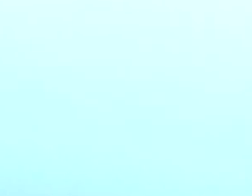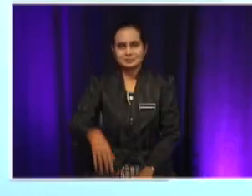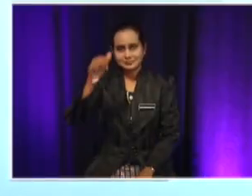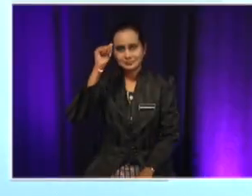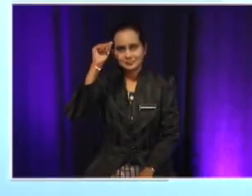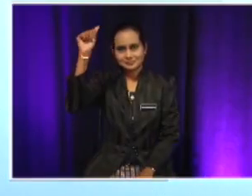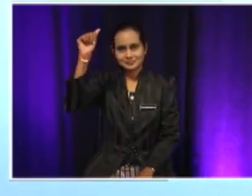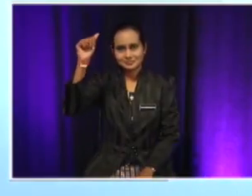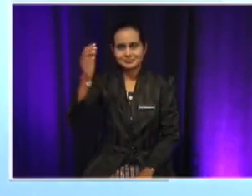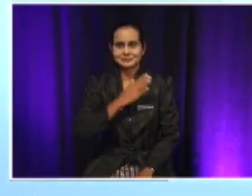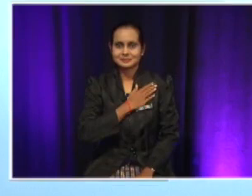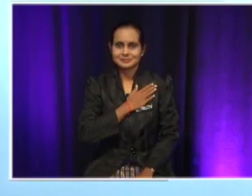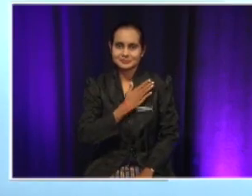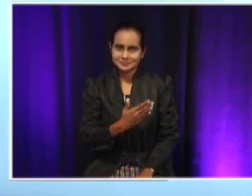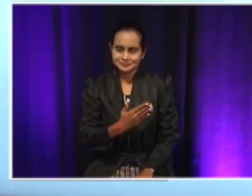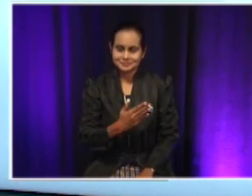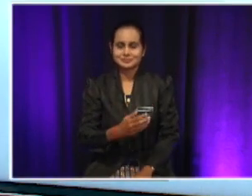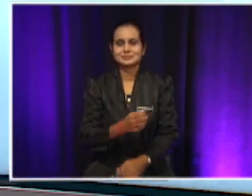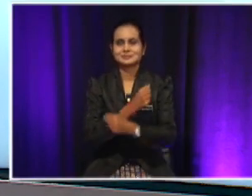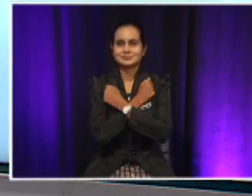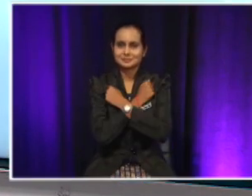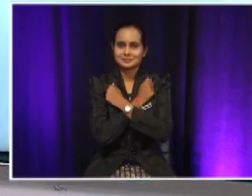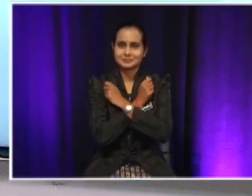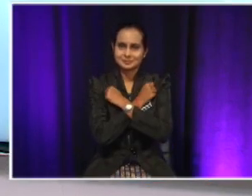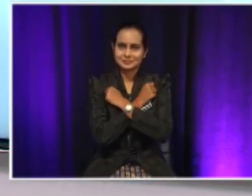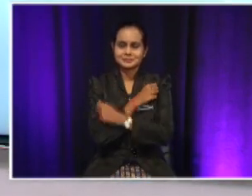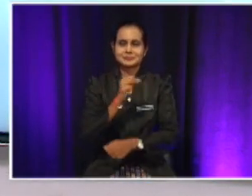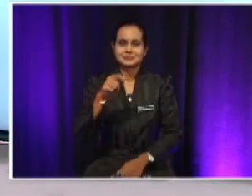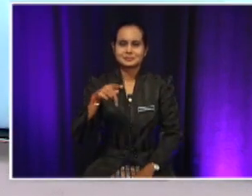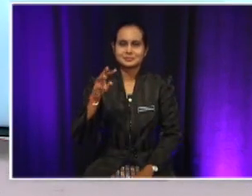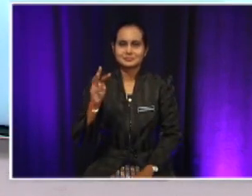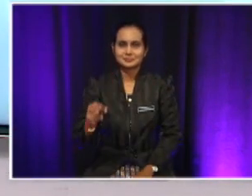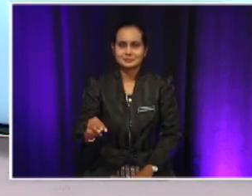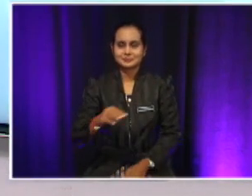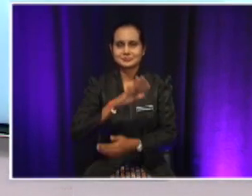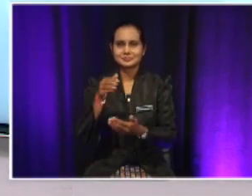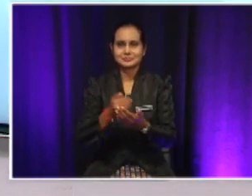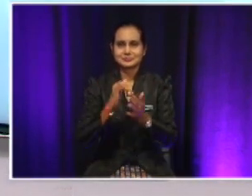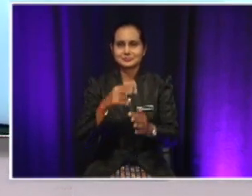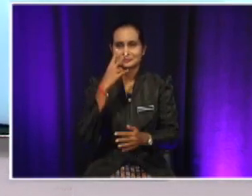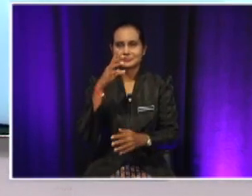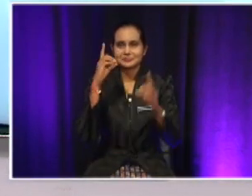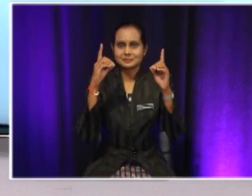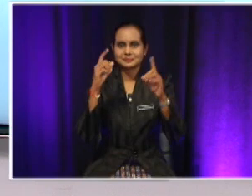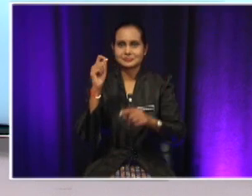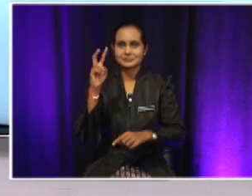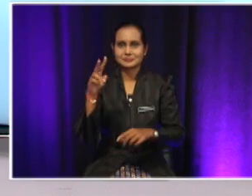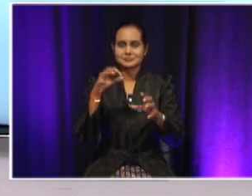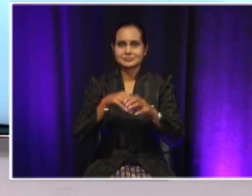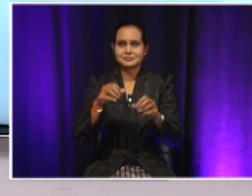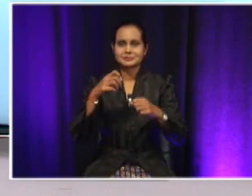Assalamualaikum, salam sejahtera, salam kasih sayang kepada semua calon-calon SPM yang sedang menonton Didik TV KPM dalam Sukses